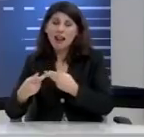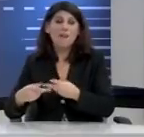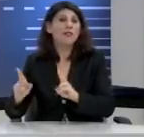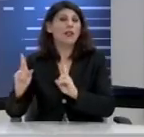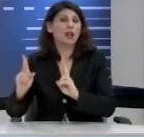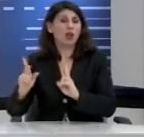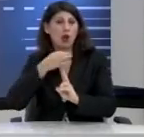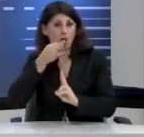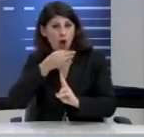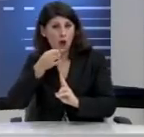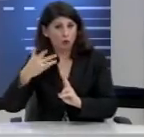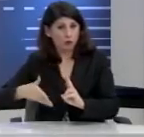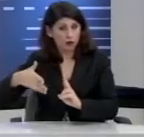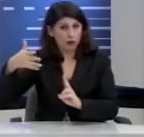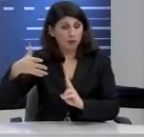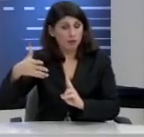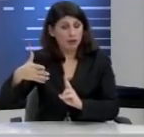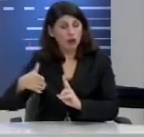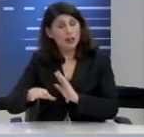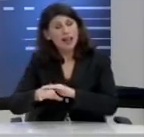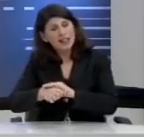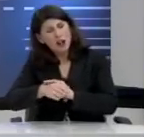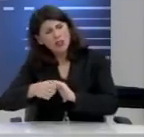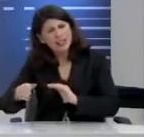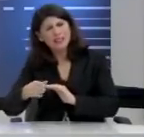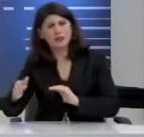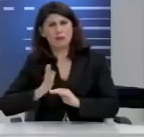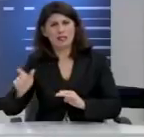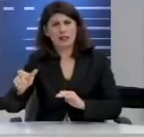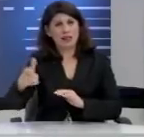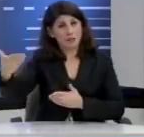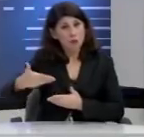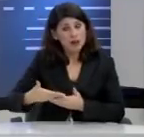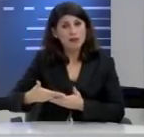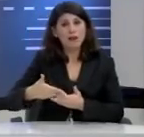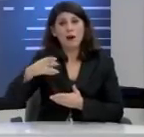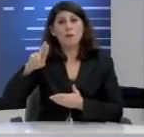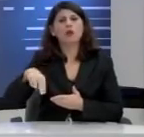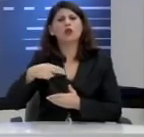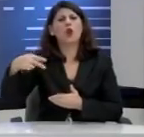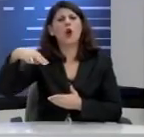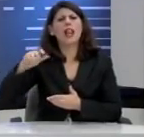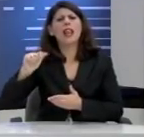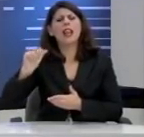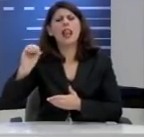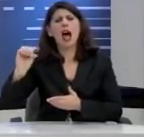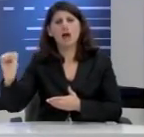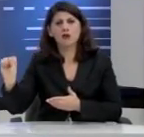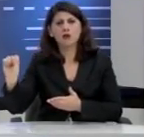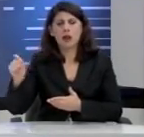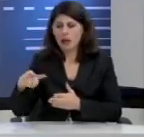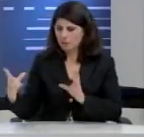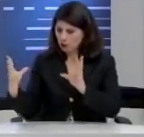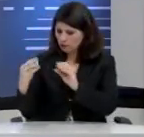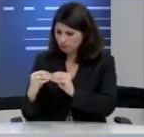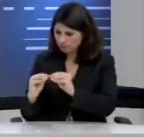εκφράζει ο κ. Μητσοτάκης με τον ακραίο δεξιό λόγο που εκφράζουν τα στελέχη που ήρθαν από τον Ορθόδοξο Συναγερμό, δημιουργείται ένα